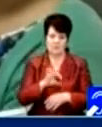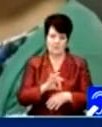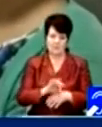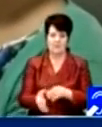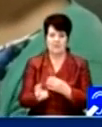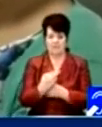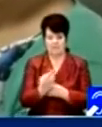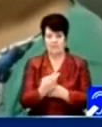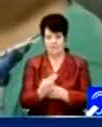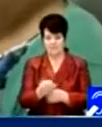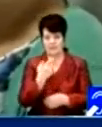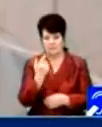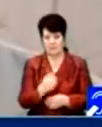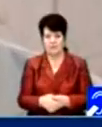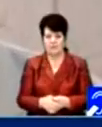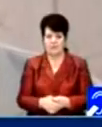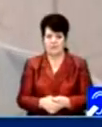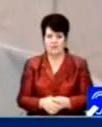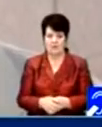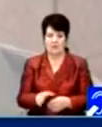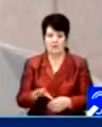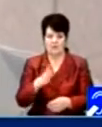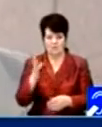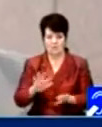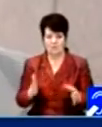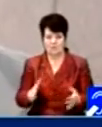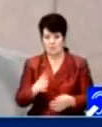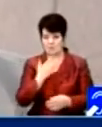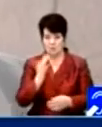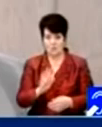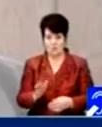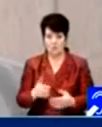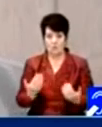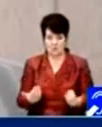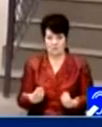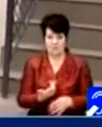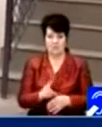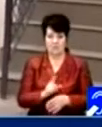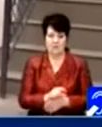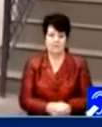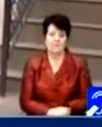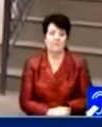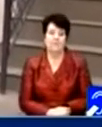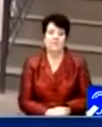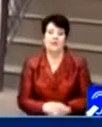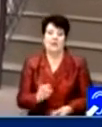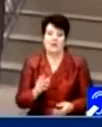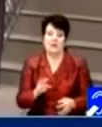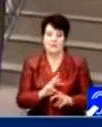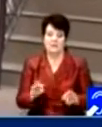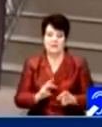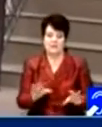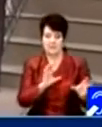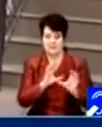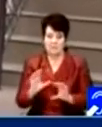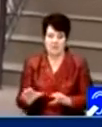vin, fac toți. Dacă și-au refuzat, erau cazuri, nu zic tare mult, apin, vin și fac. Ministerul Sănătății, Muncii și Protecției Sociale